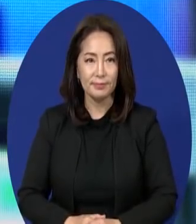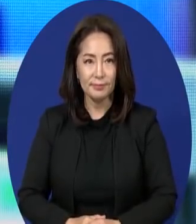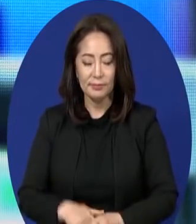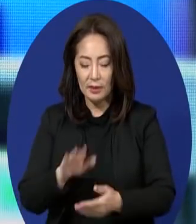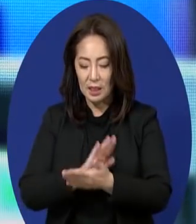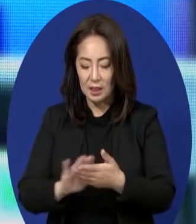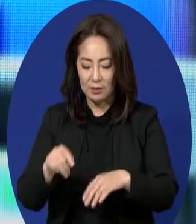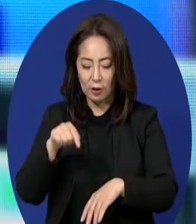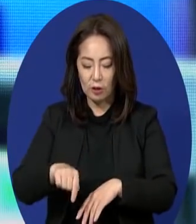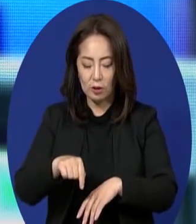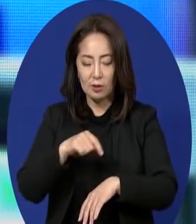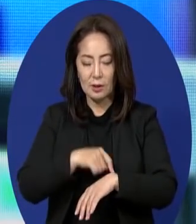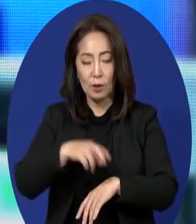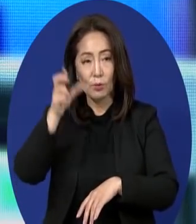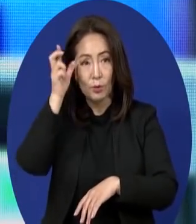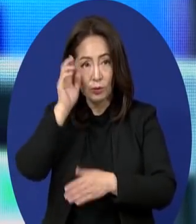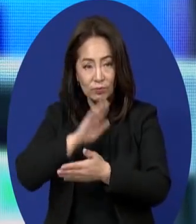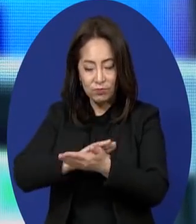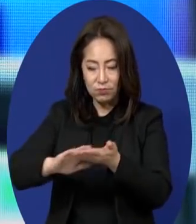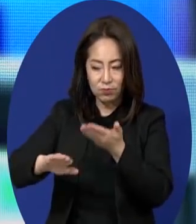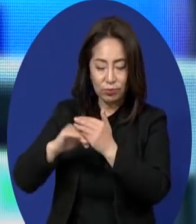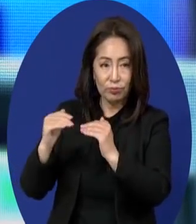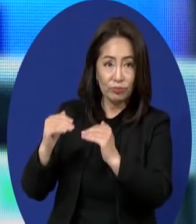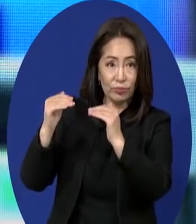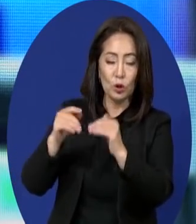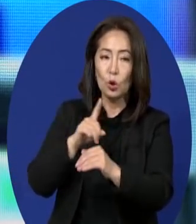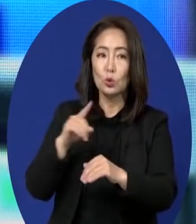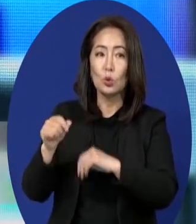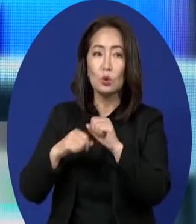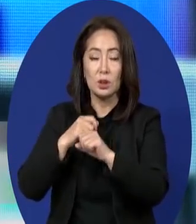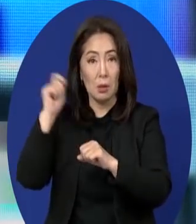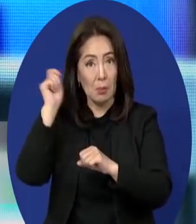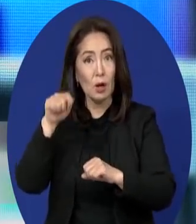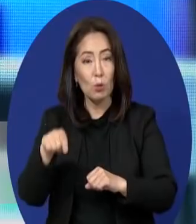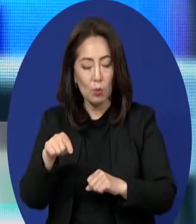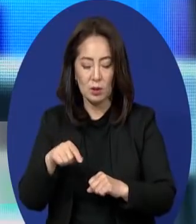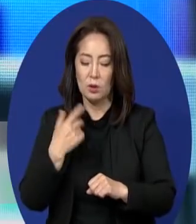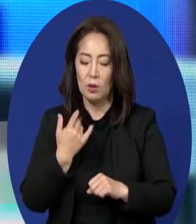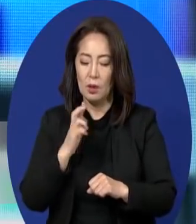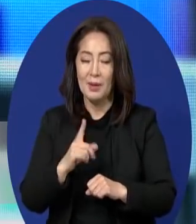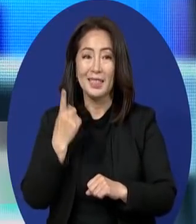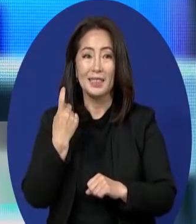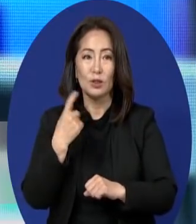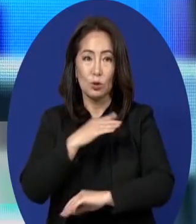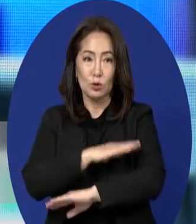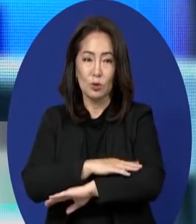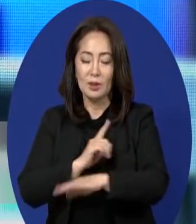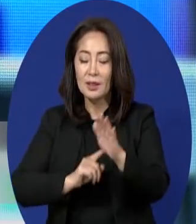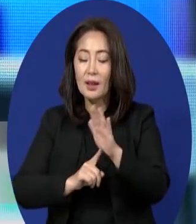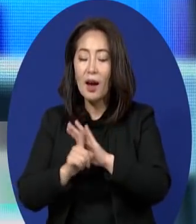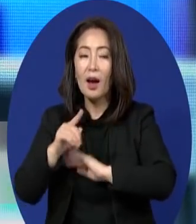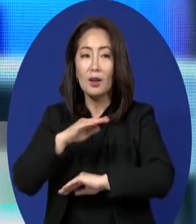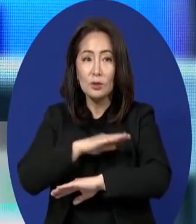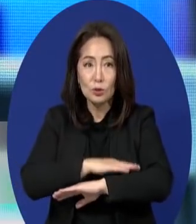Орчин цагийн боловсролын салбар өсөж хөгжсөний 100 жилийн ой эдгээр өдрүүдэд тохиож байна. Энэ хүрээнд нийслэлийн 1-р сургуулийн анхны сурагч, Монгол